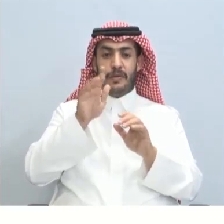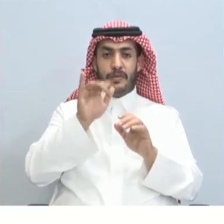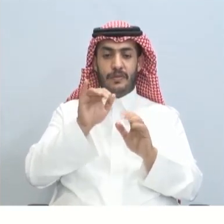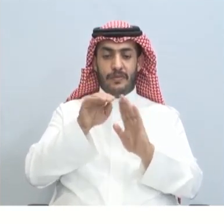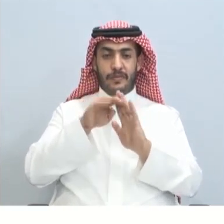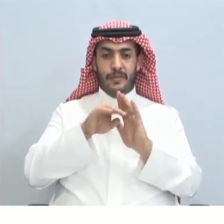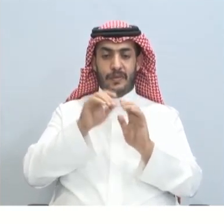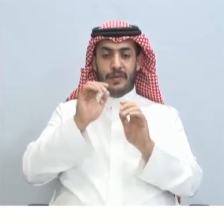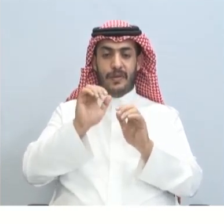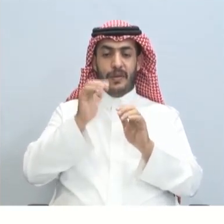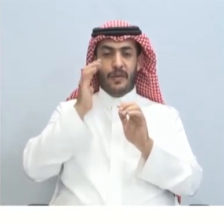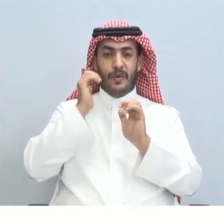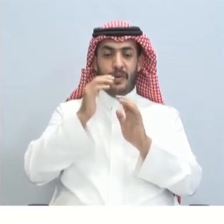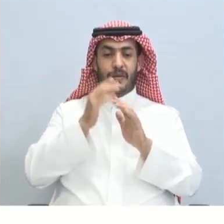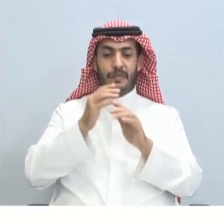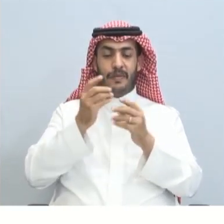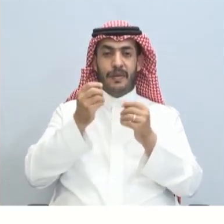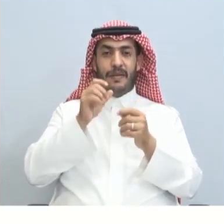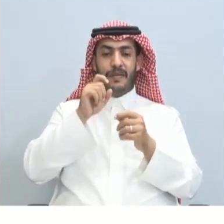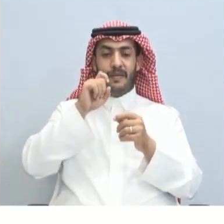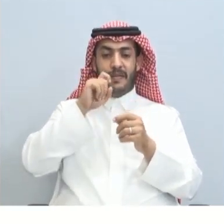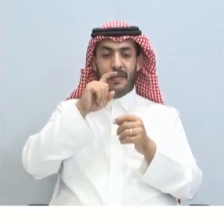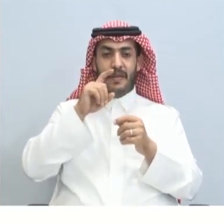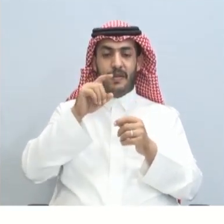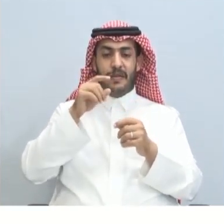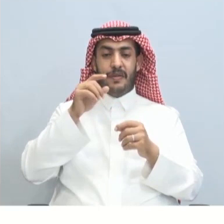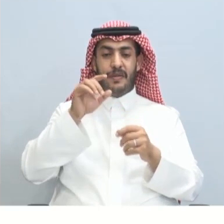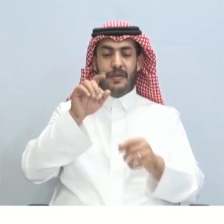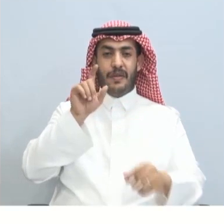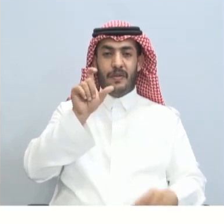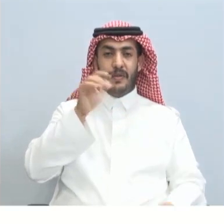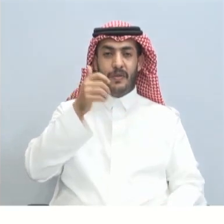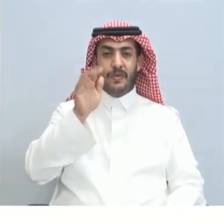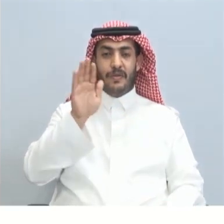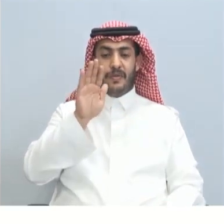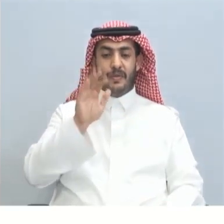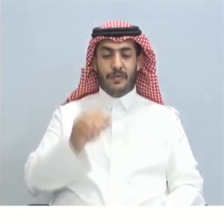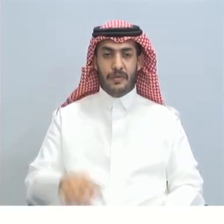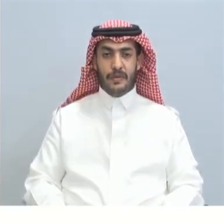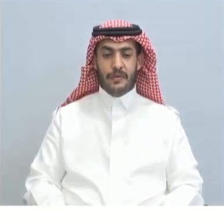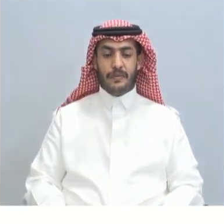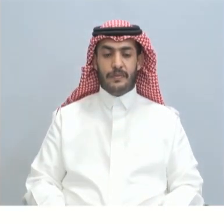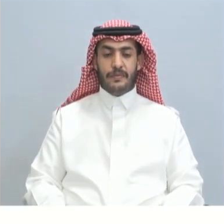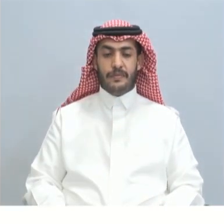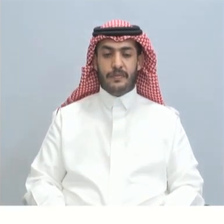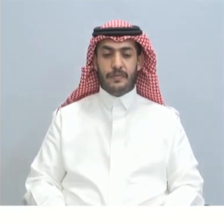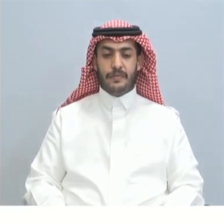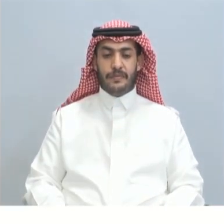العناصر العناصر الحره كونه من عنصر واحد فقط مثل الفضه او